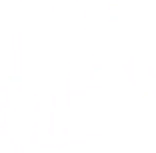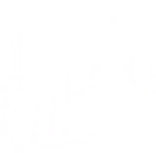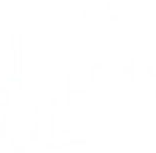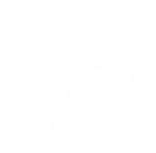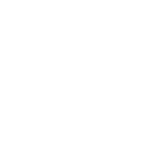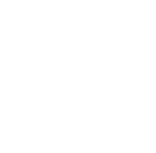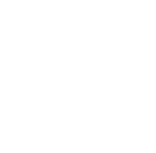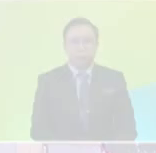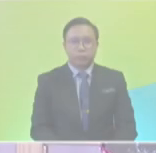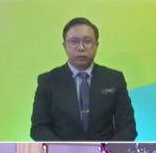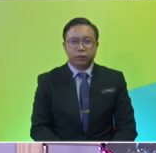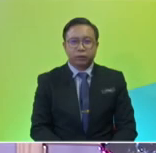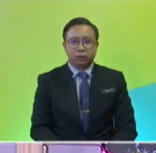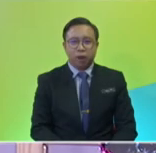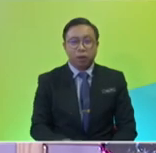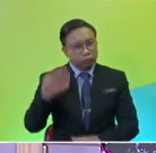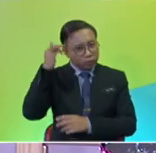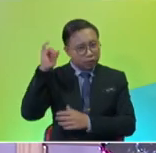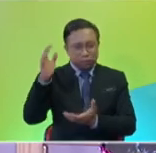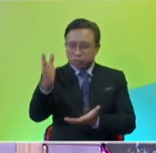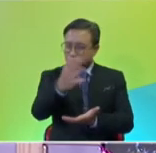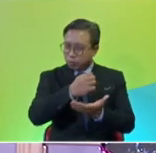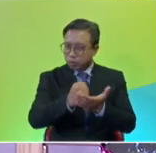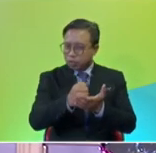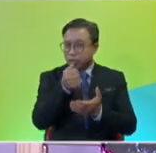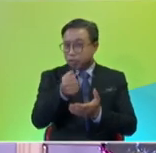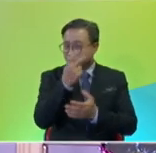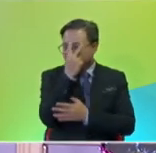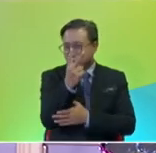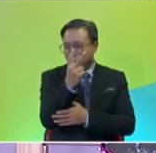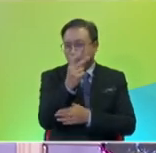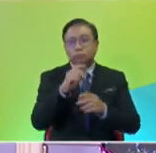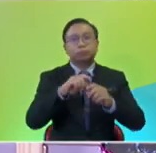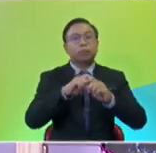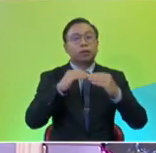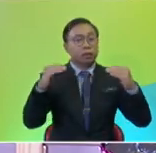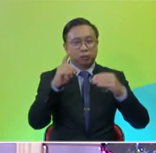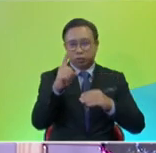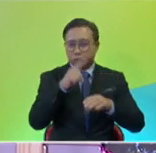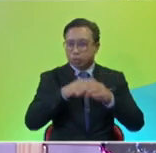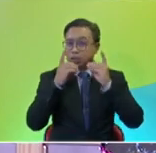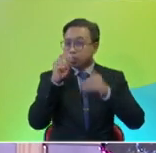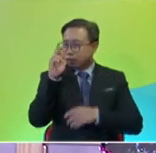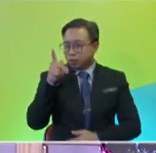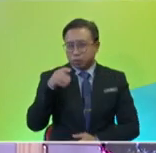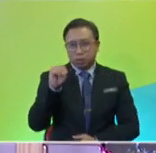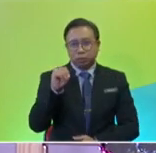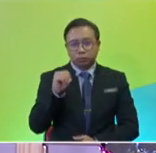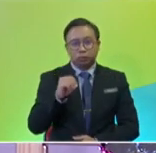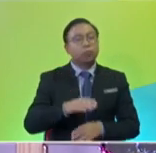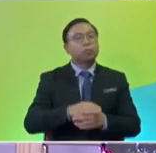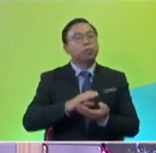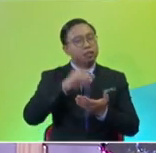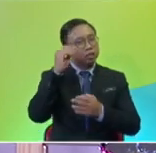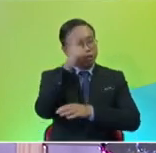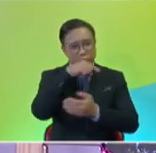KPM. Hai semua, anda sedang menonton slot tahap 1 di DirecTV KPM. Mata pelajaran kita